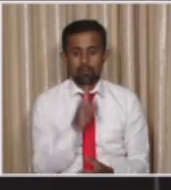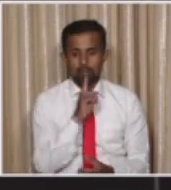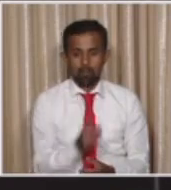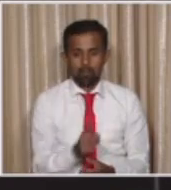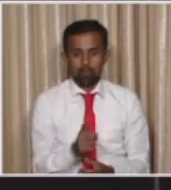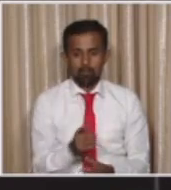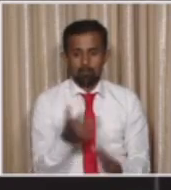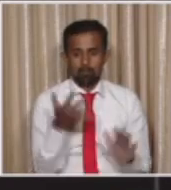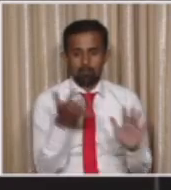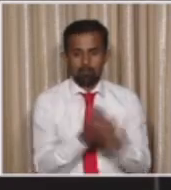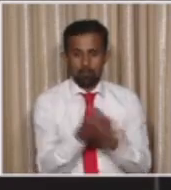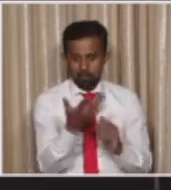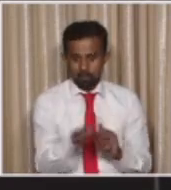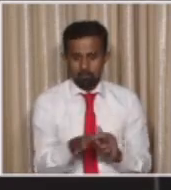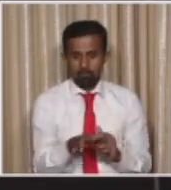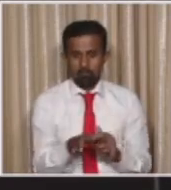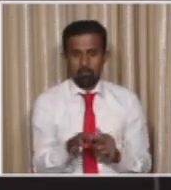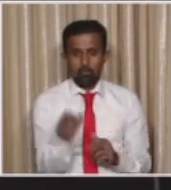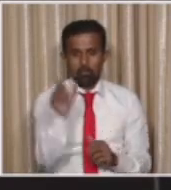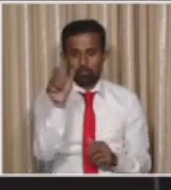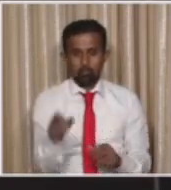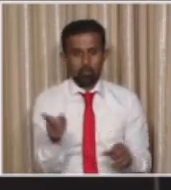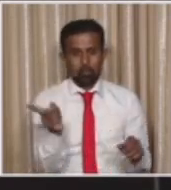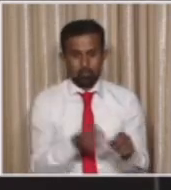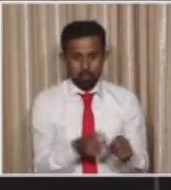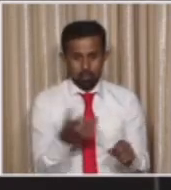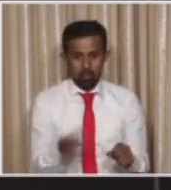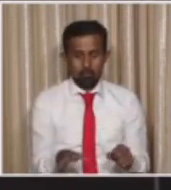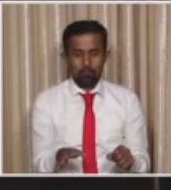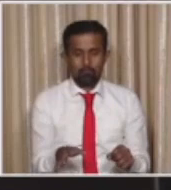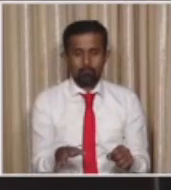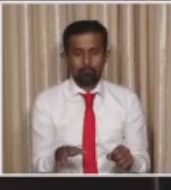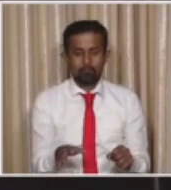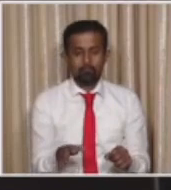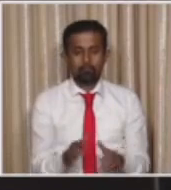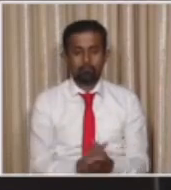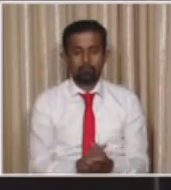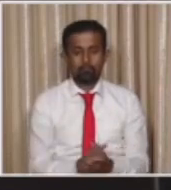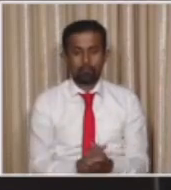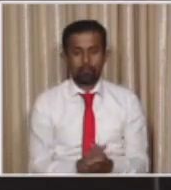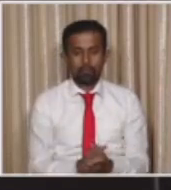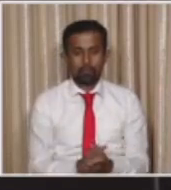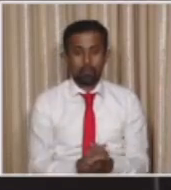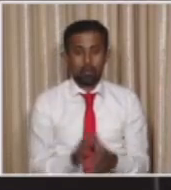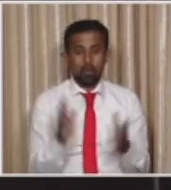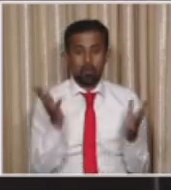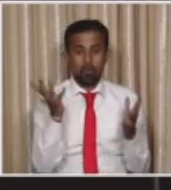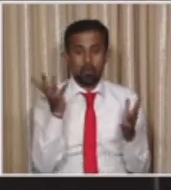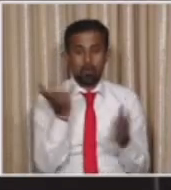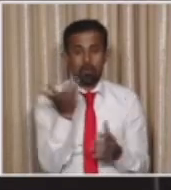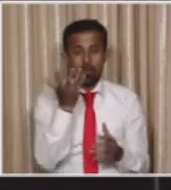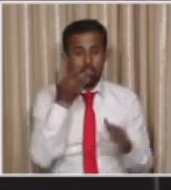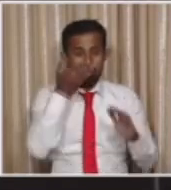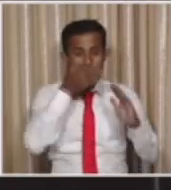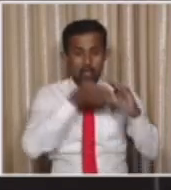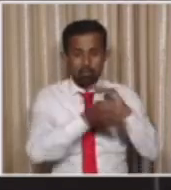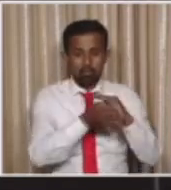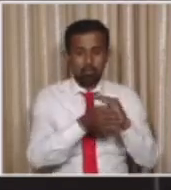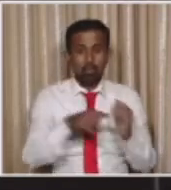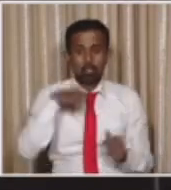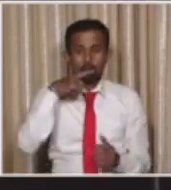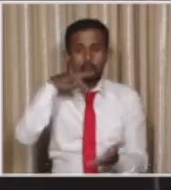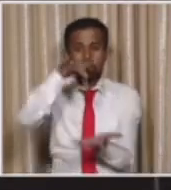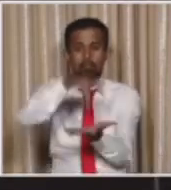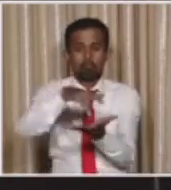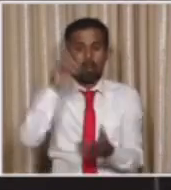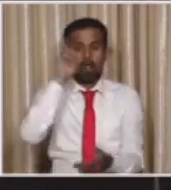යම් අපරාධයක් කරලා මනුෂ්‍ය ඝාතනයක් කරලා පර්වත කුහරයක හිටියත් සමුද්‍රයේ මැද්දේ හිටියත්